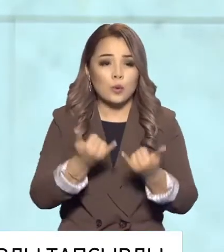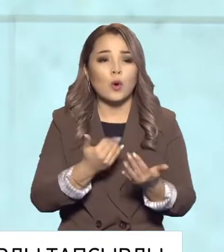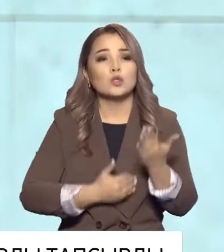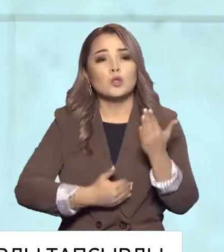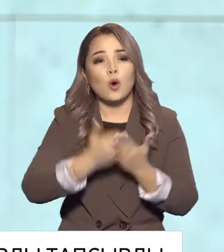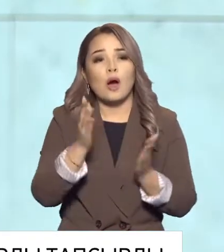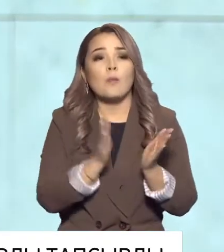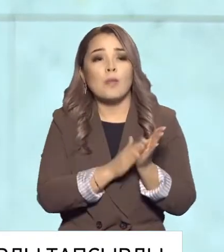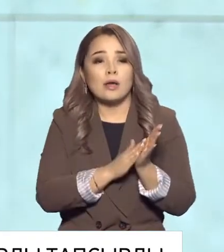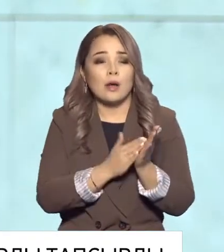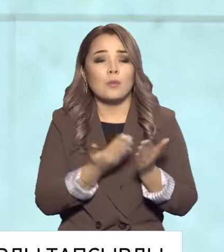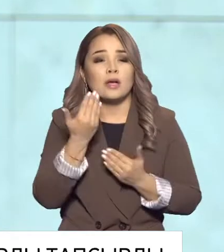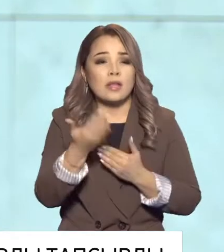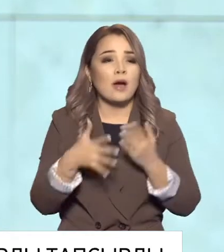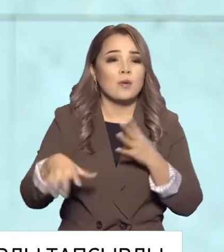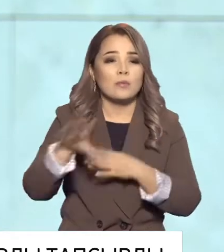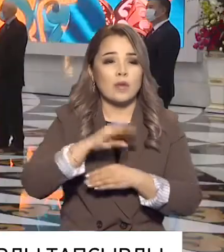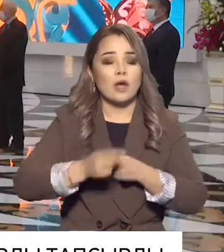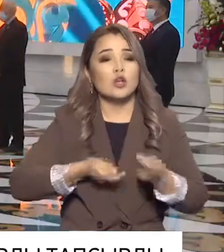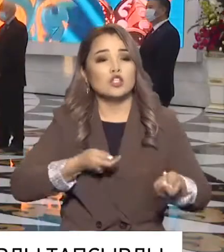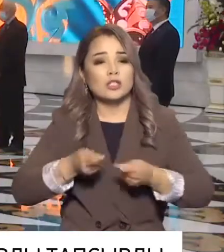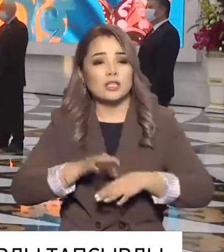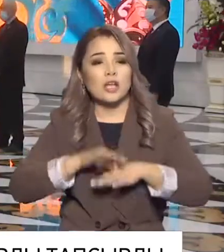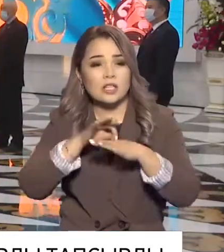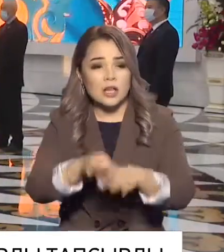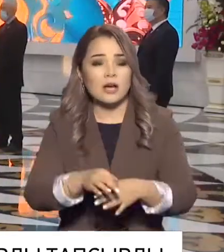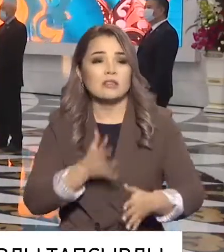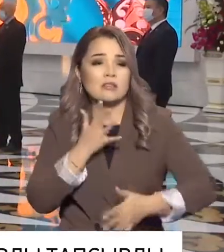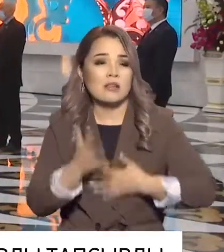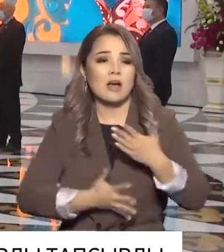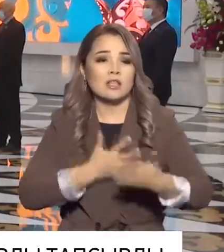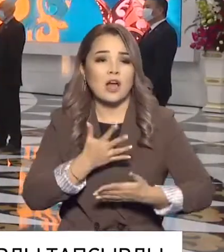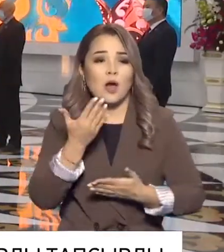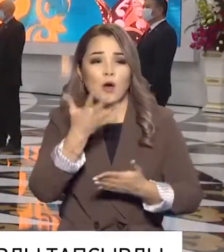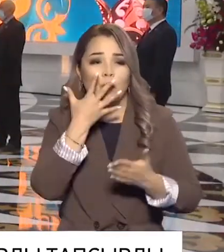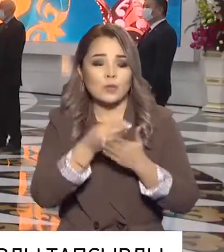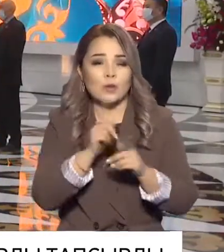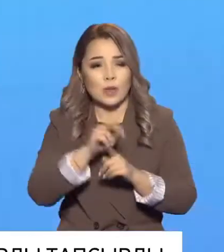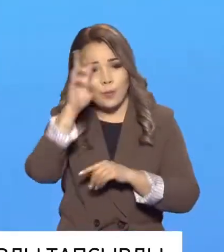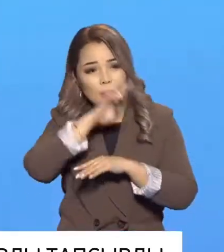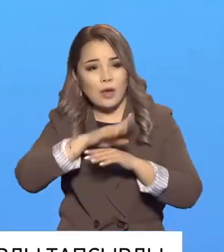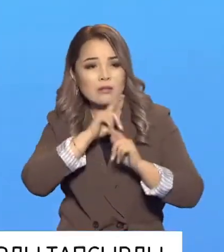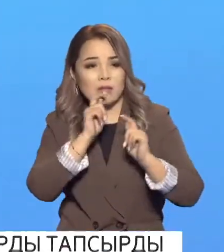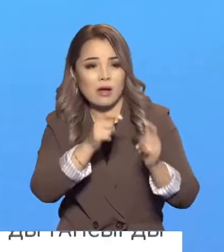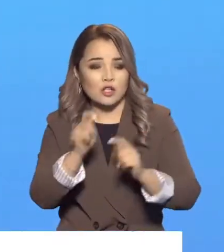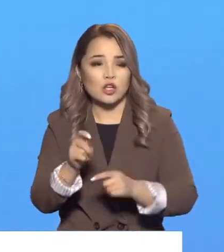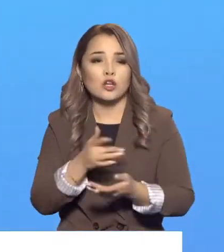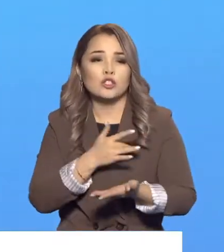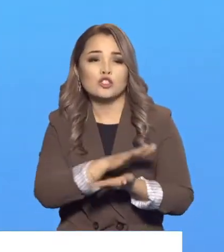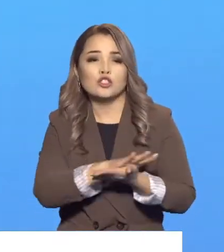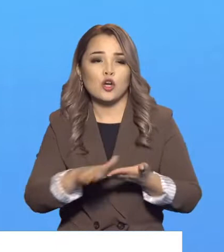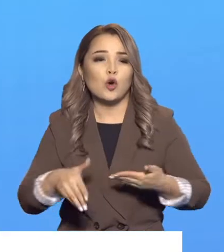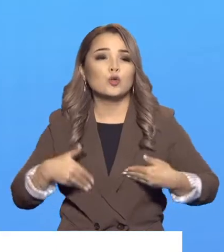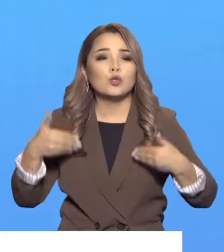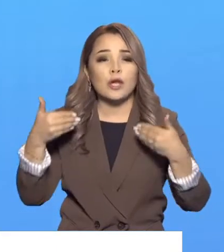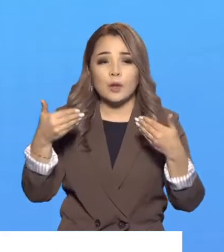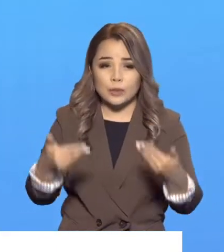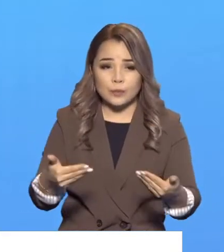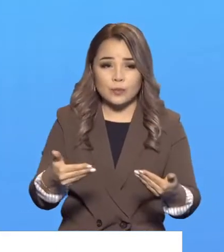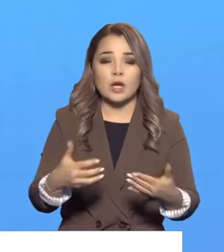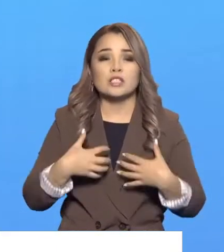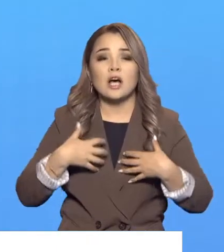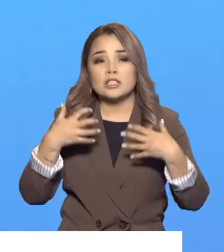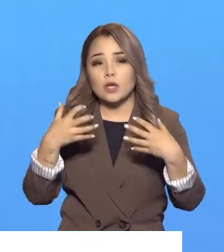марапат сіздерді ұлы істерге жетелеп, жігерлендіре түседі. Мемлекеттік наградаңызбен шын жүрегімнен құттықтаймын.